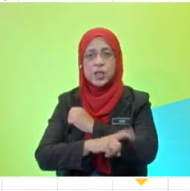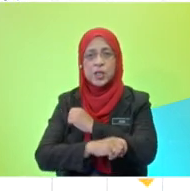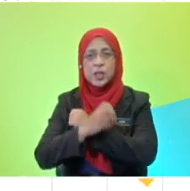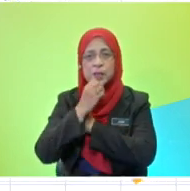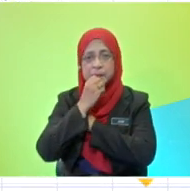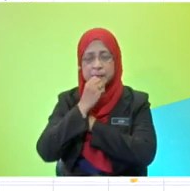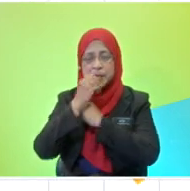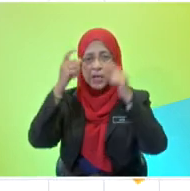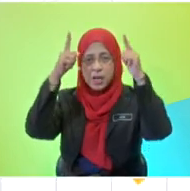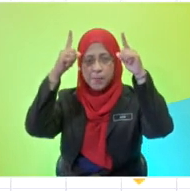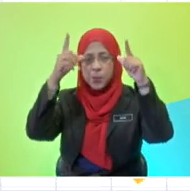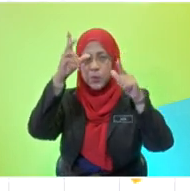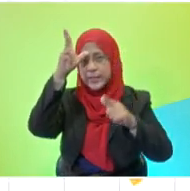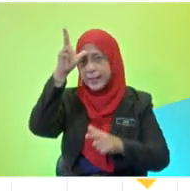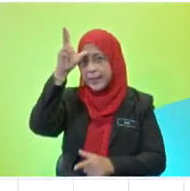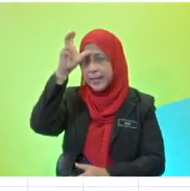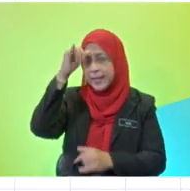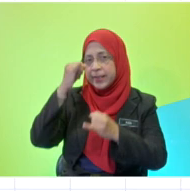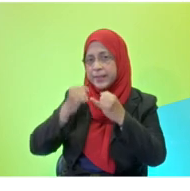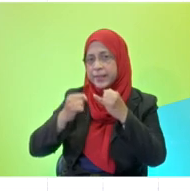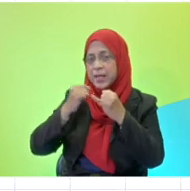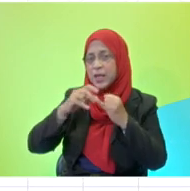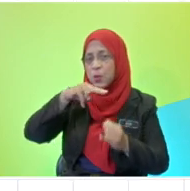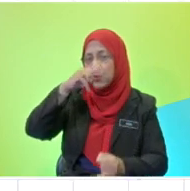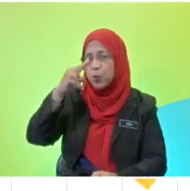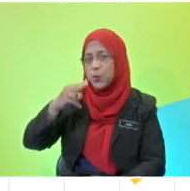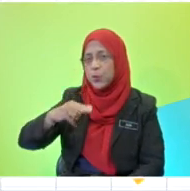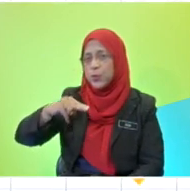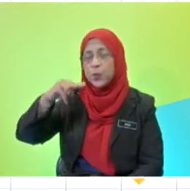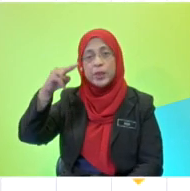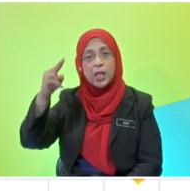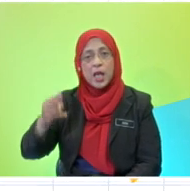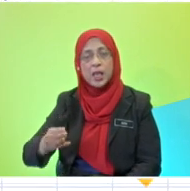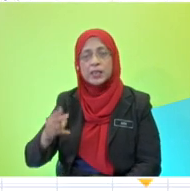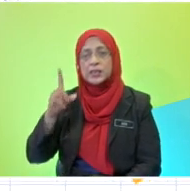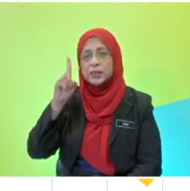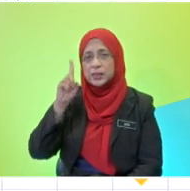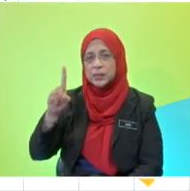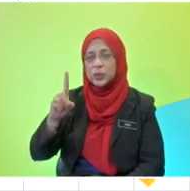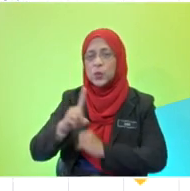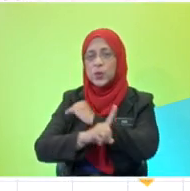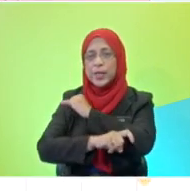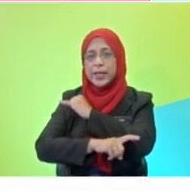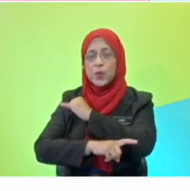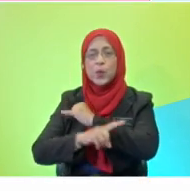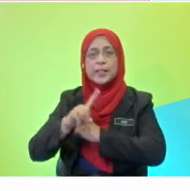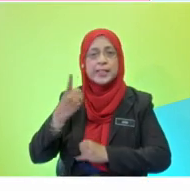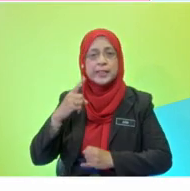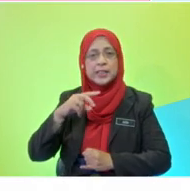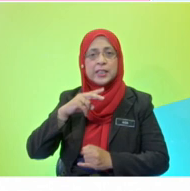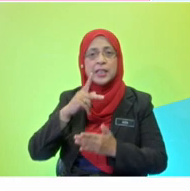satu ekor lembu jantan dan yang terakhir untuk Jawablah ya yaitu satu ekor ya